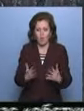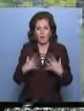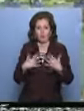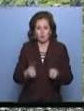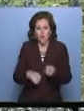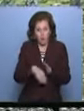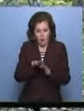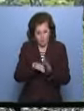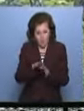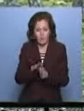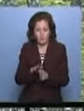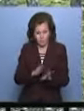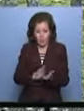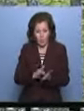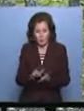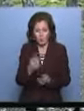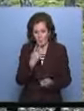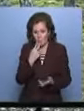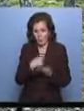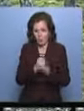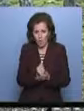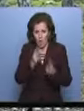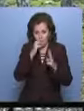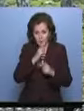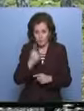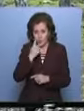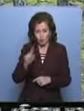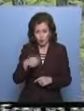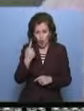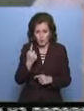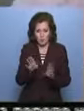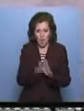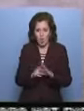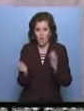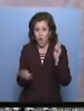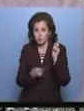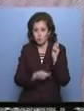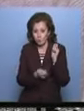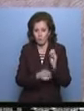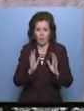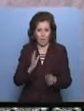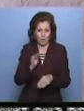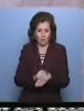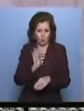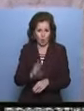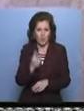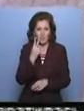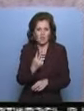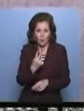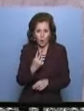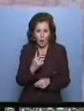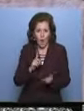идет. Подтверждает это и обследование. За час такого обстукивания лесники нашли лишь 2 личинок пяденицы. Она